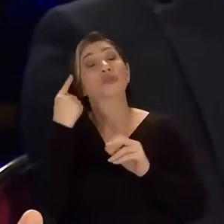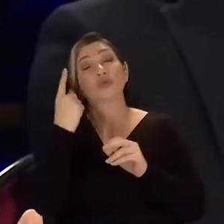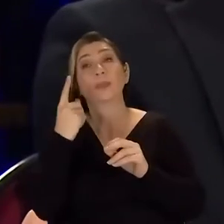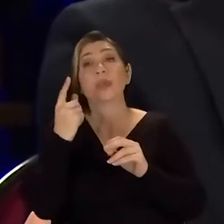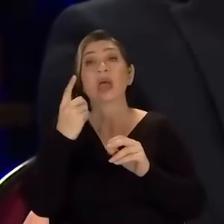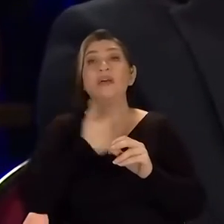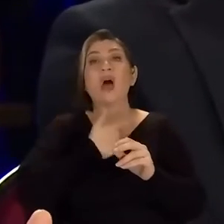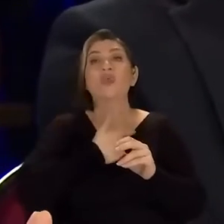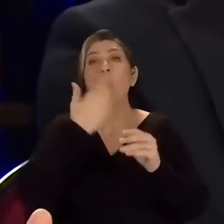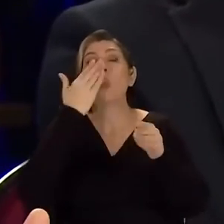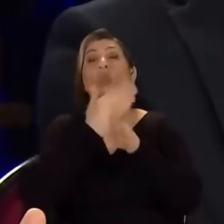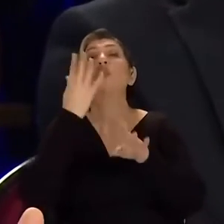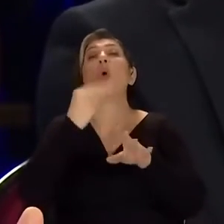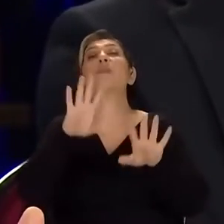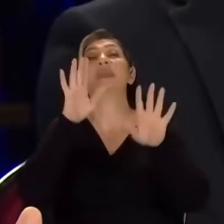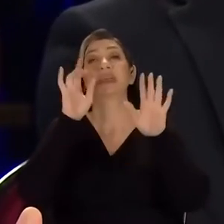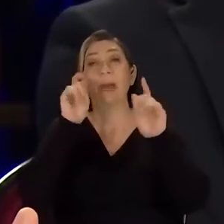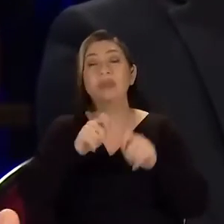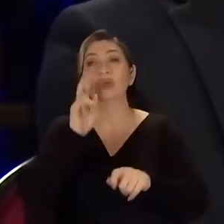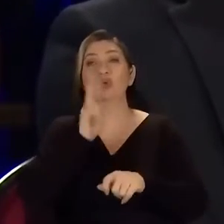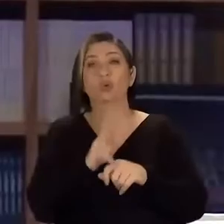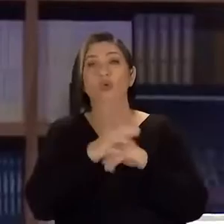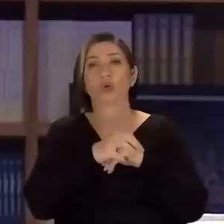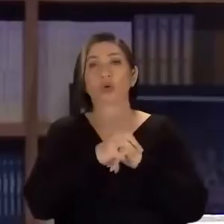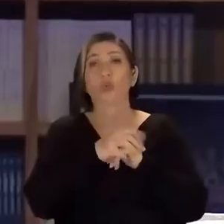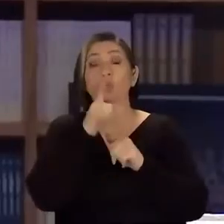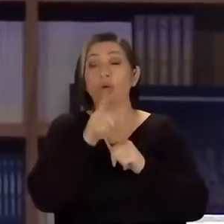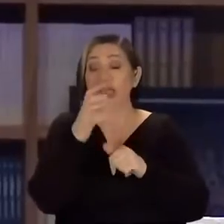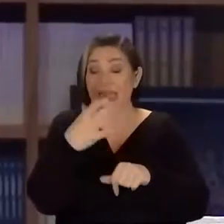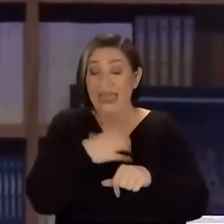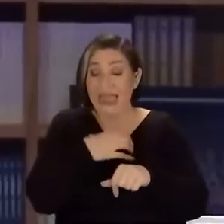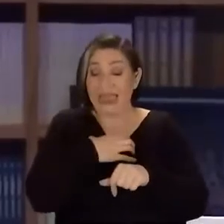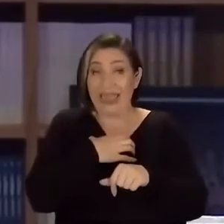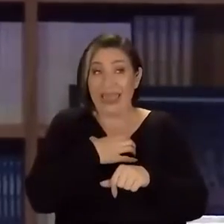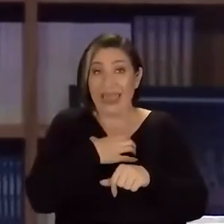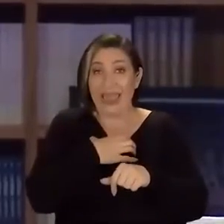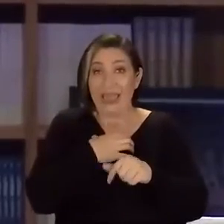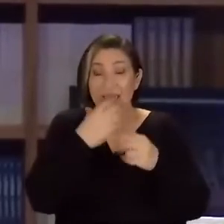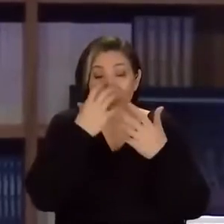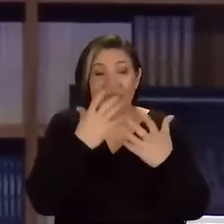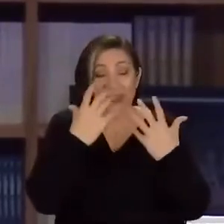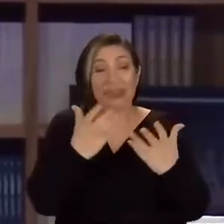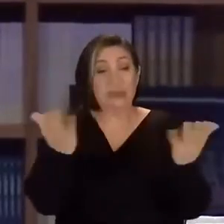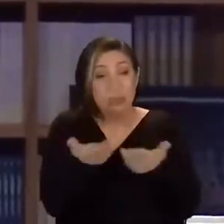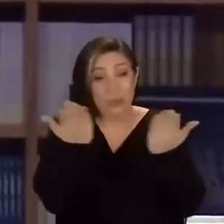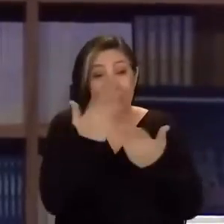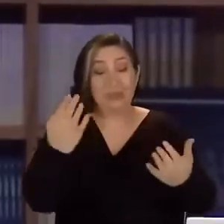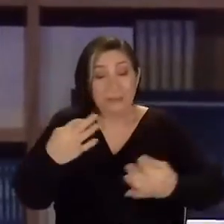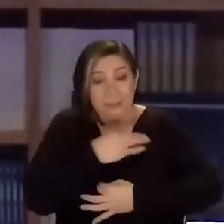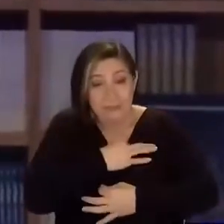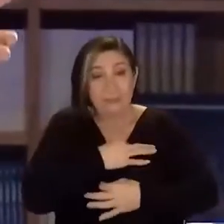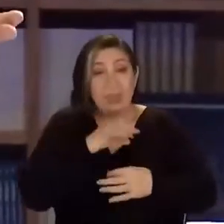yasa dışı bazı işlerde kullanıldığı görüldü. Evet ama bu zaten kendi adamın kendi met ettiği, saygı duyduğu,